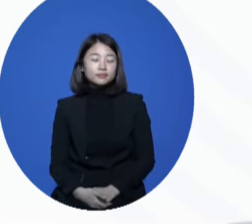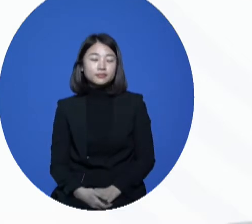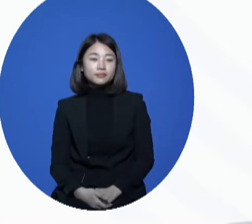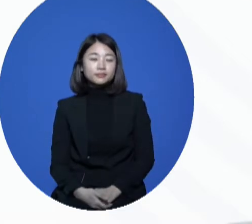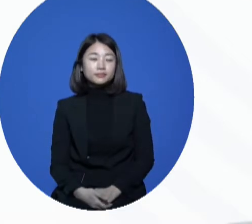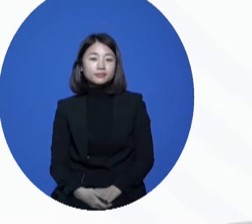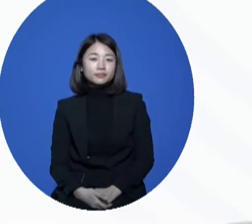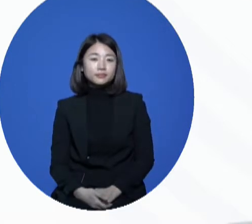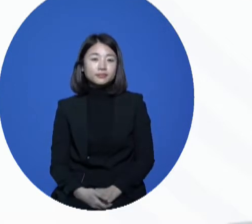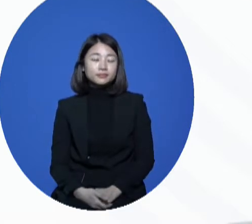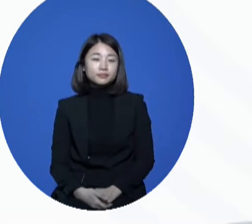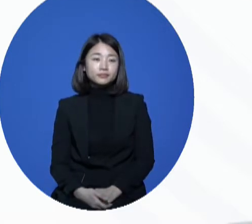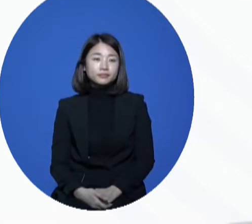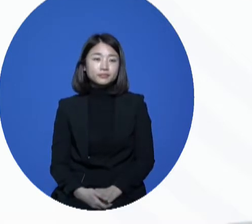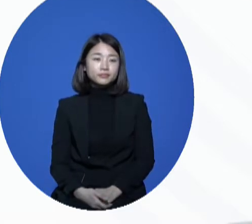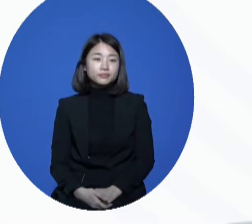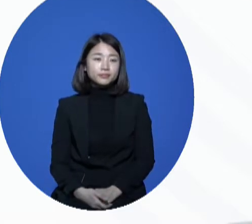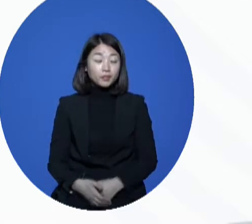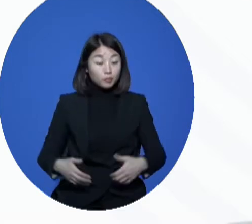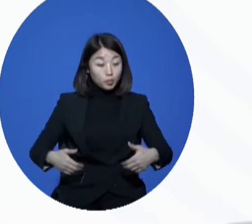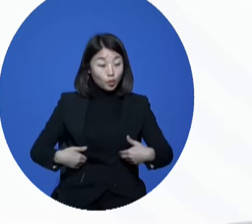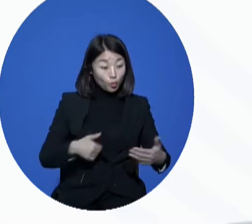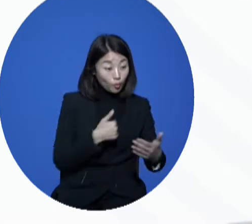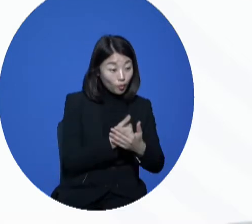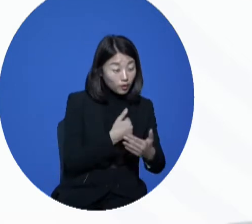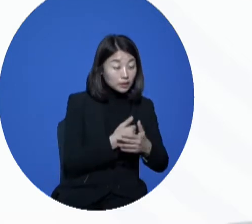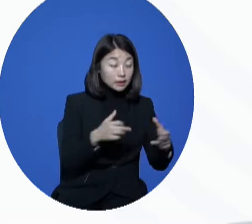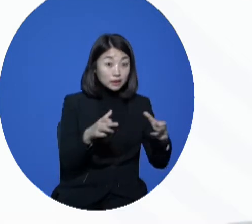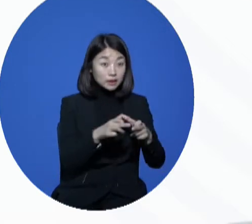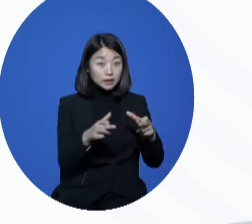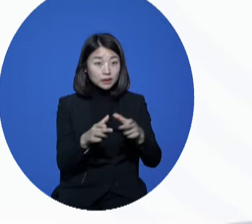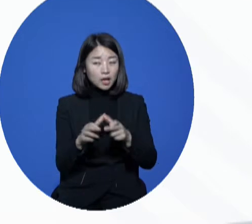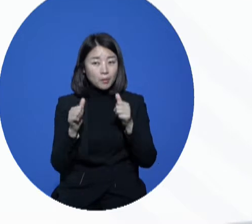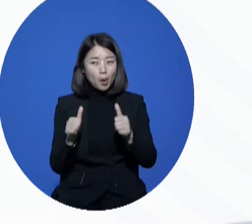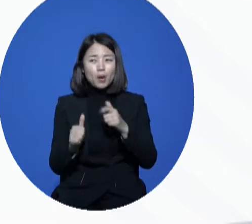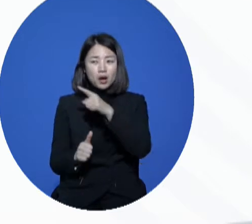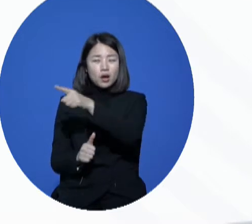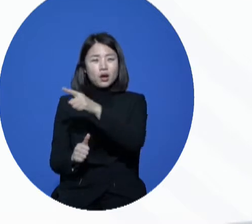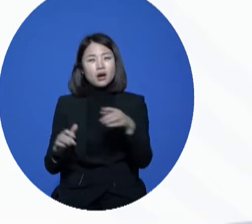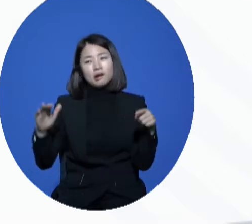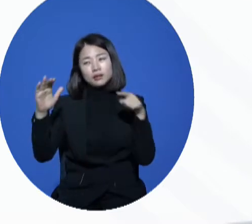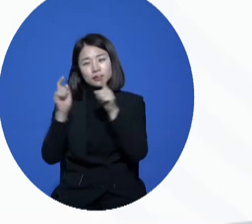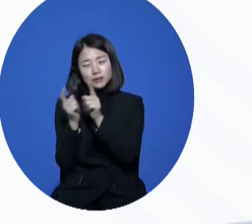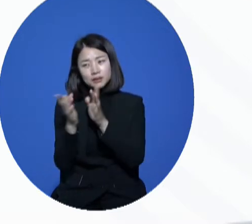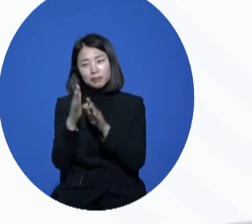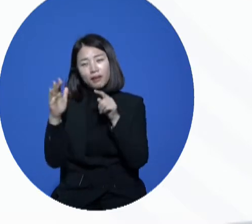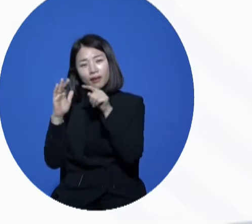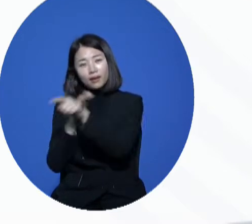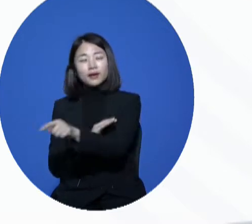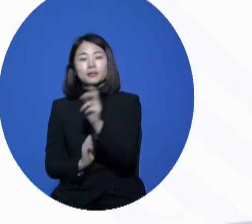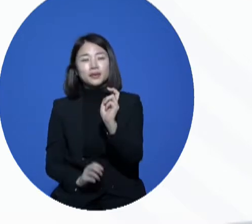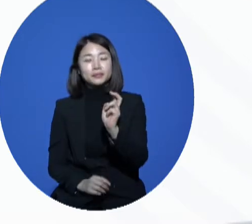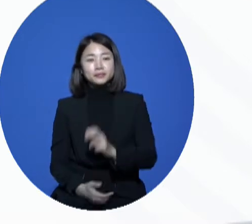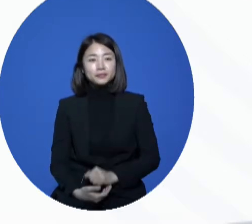하고 있습니다. 필요한 도움을 얻기 위해서 장애인들이 법원까지 가야 된다는 것입니다. 그렇기 때문에